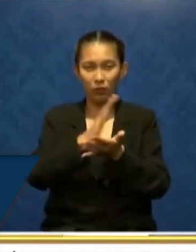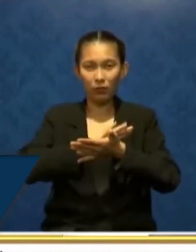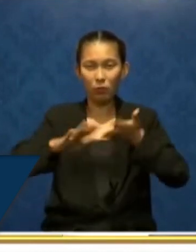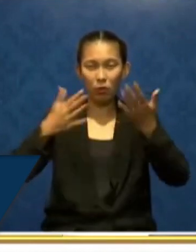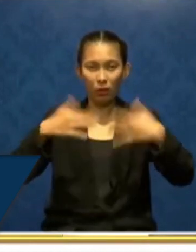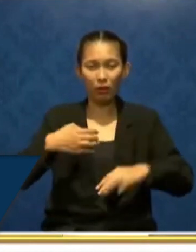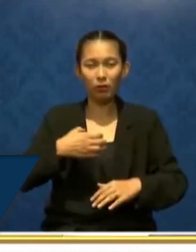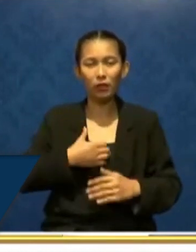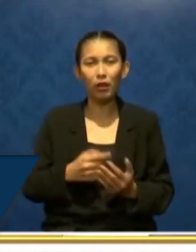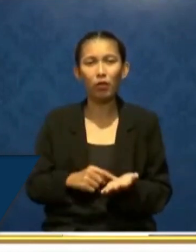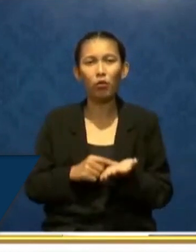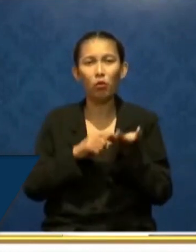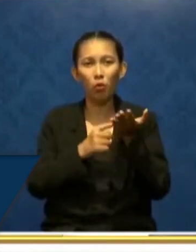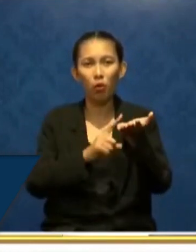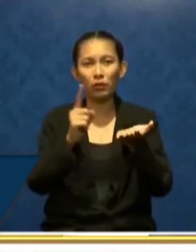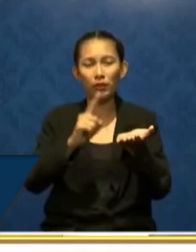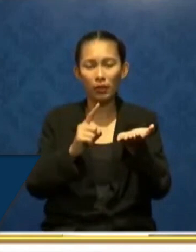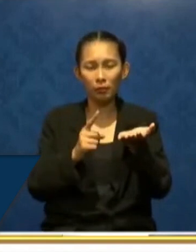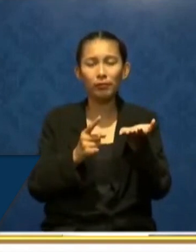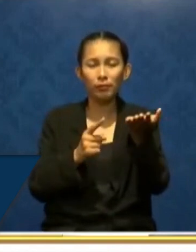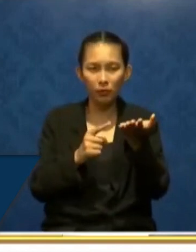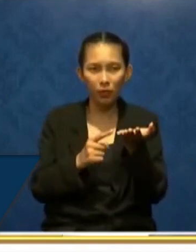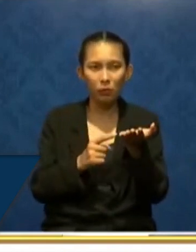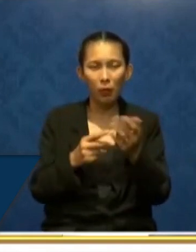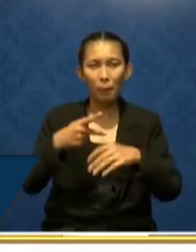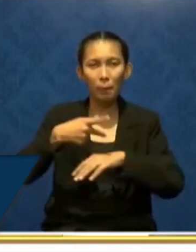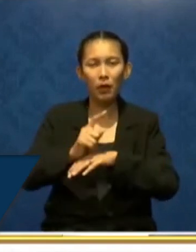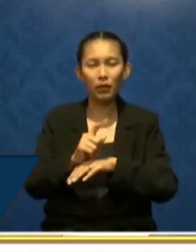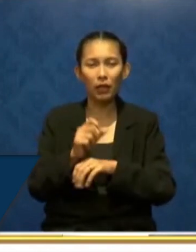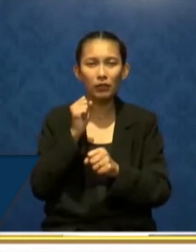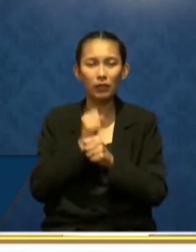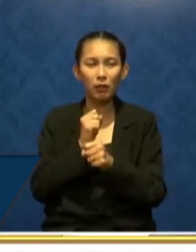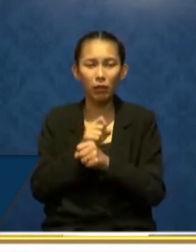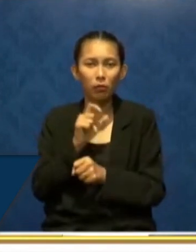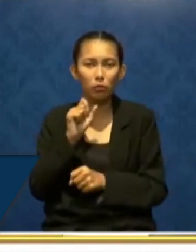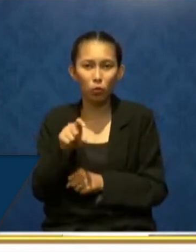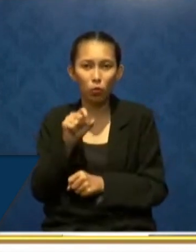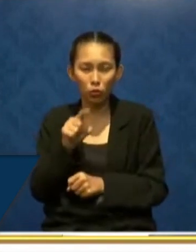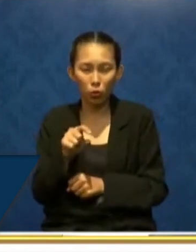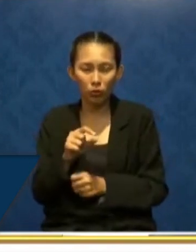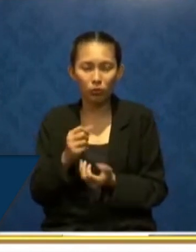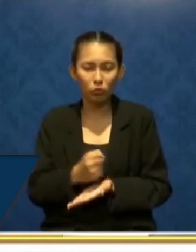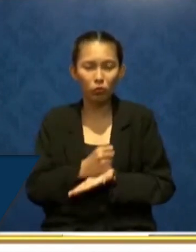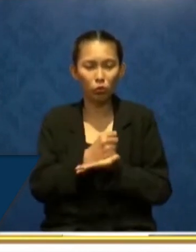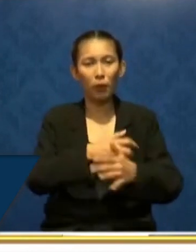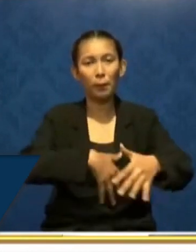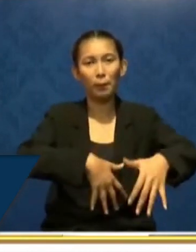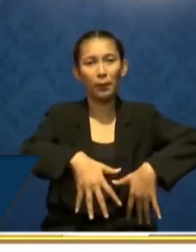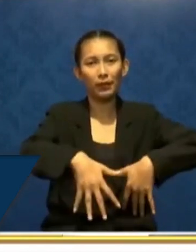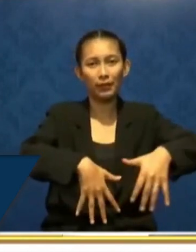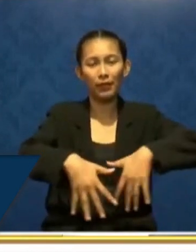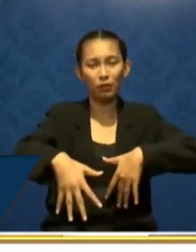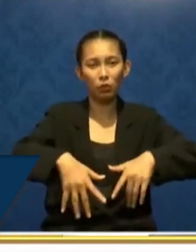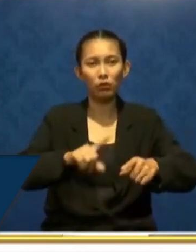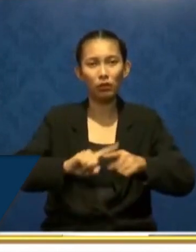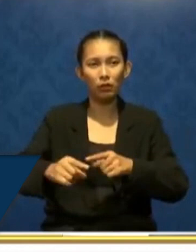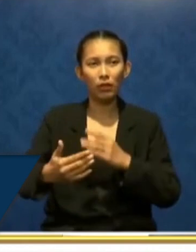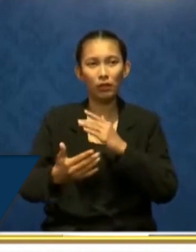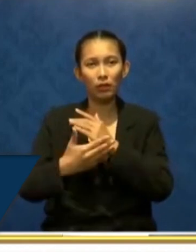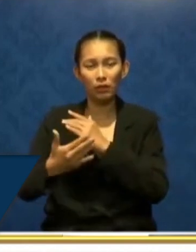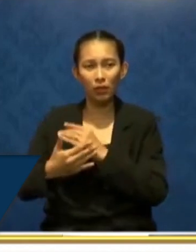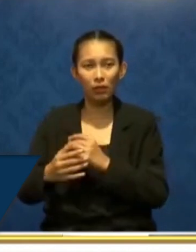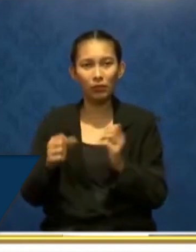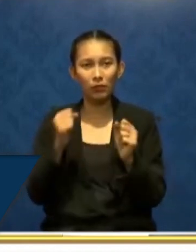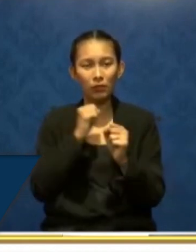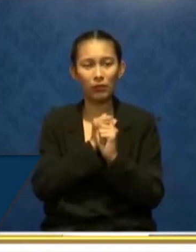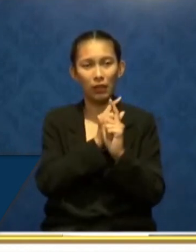ดิฉันเนจะขอเรียกร้องขอให้ทางทประทานเร่งรัดและดำเิการช่วยเหลอประชาชนตามที่เขาได้ร้เรีนมาตามขนต